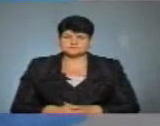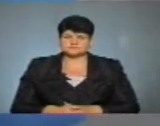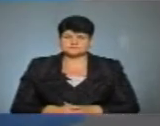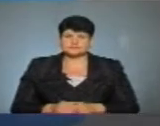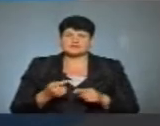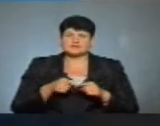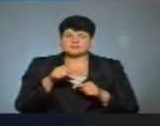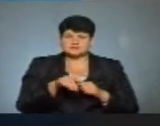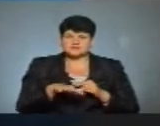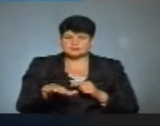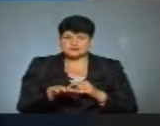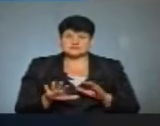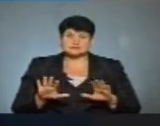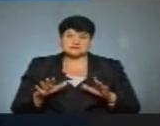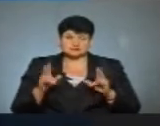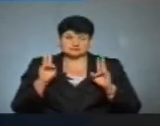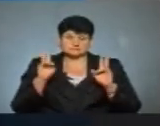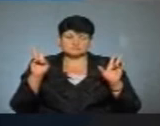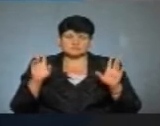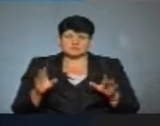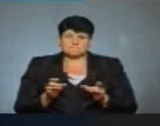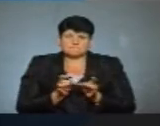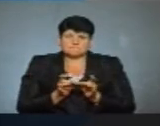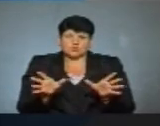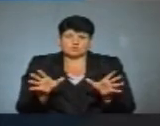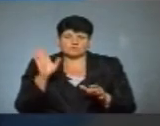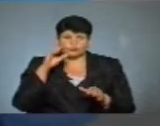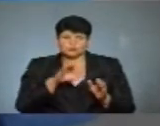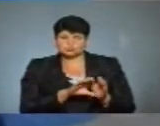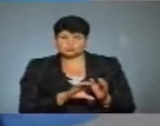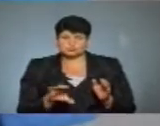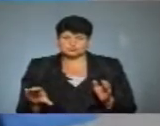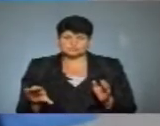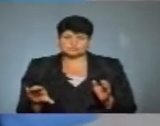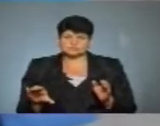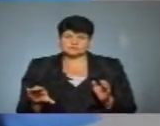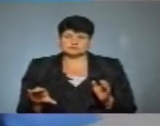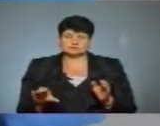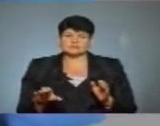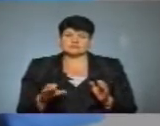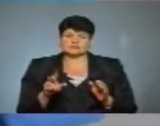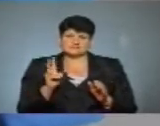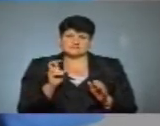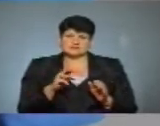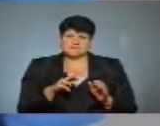даному дільниці стався непередбачуваний прорив на водопровідній лінії діаметром де 200